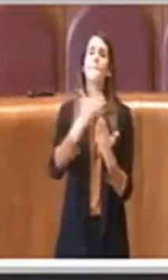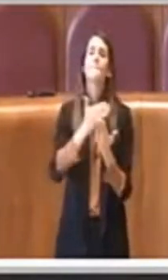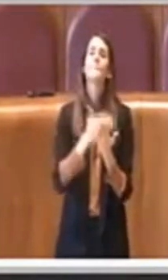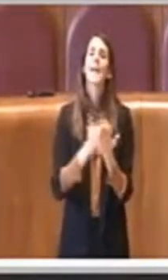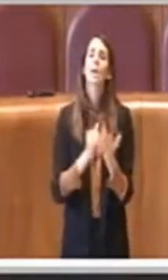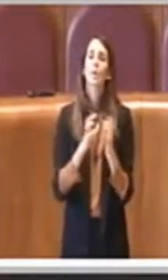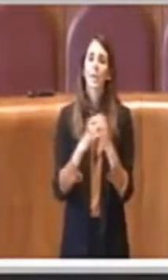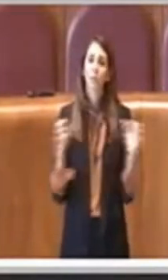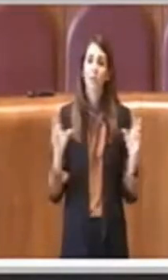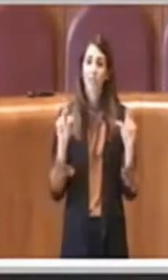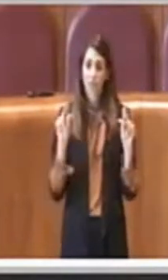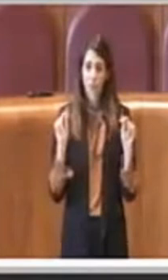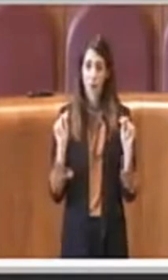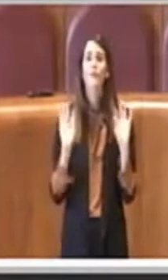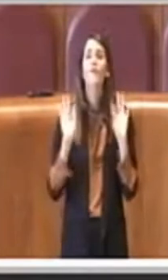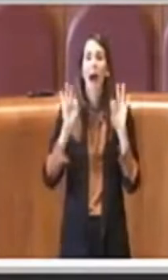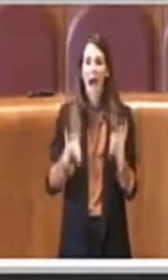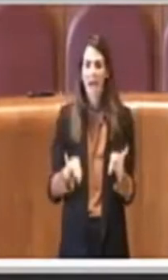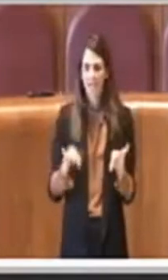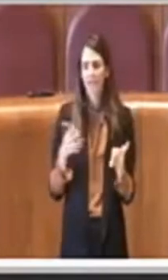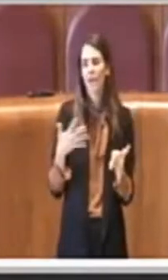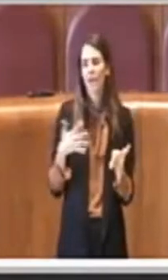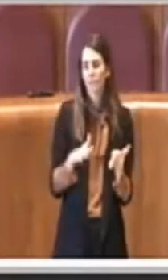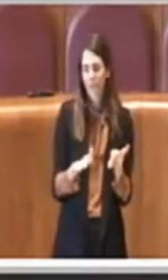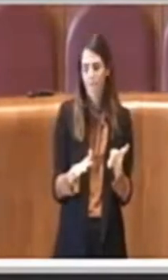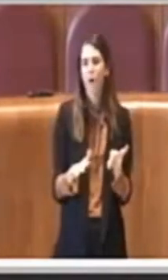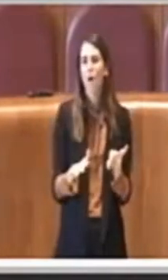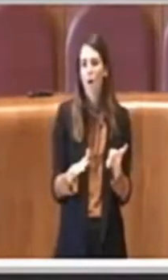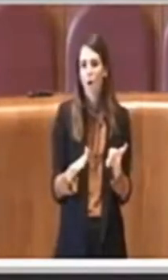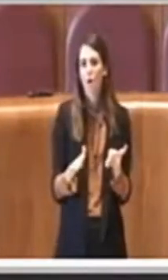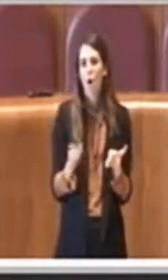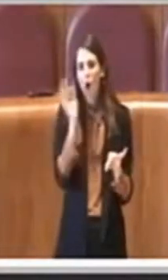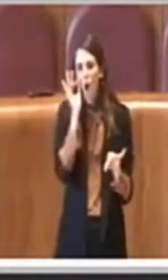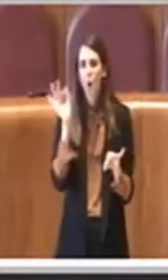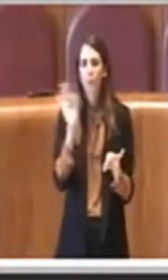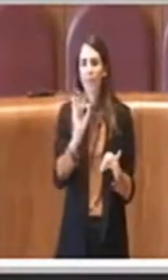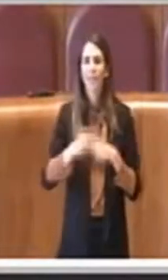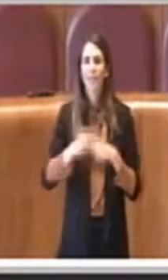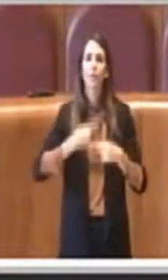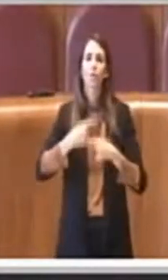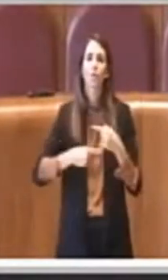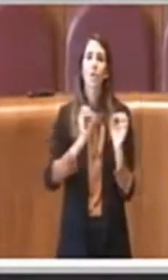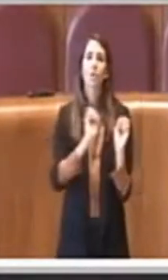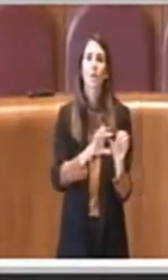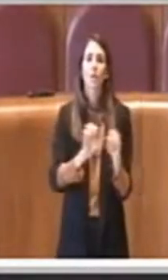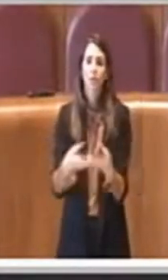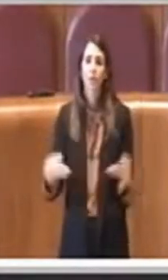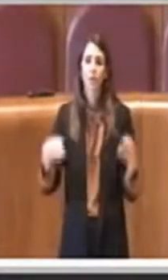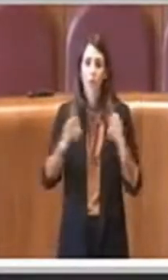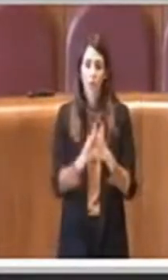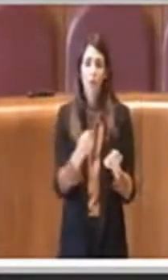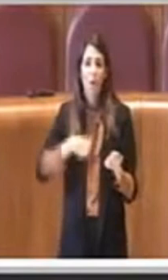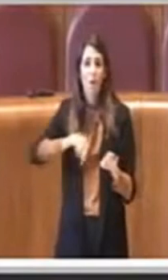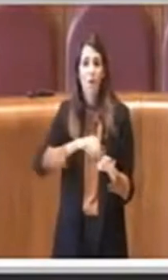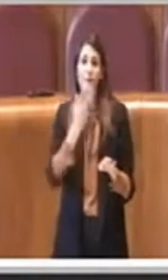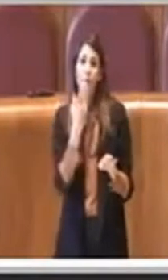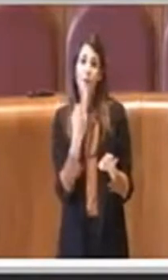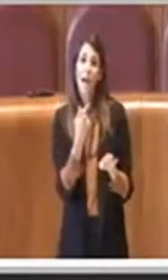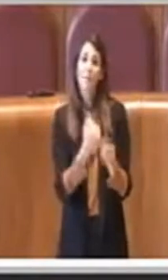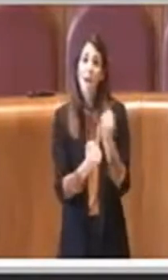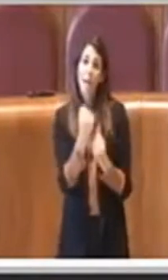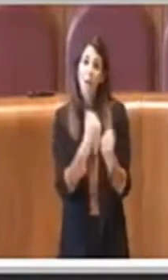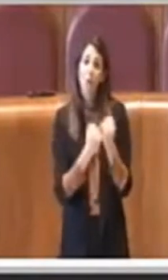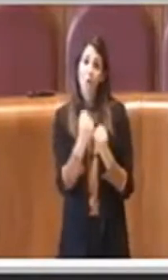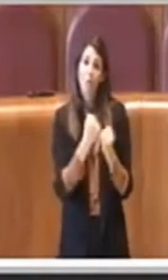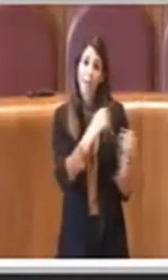arriverà che mirerà alla chiusura del ciclo dei rifiuti, perciò mireremo non più all'economia circolare, ma un'economia non più a un'economia lineare,